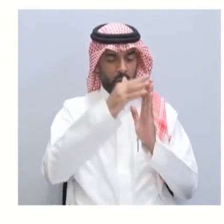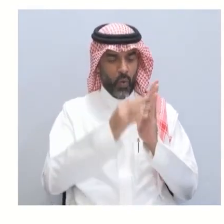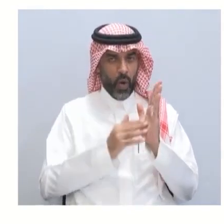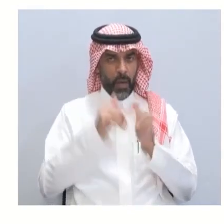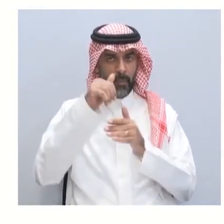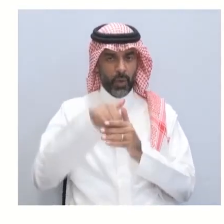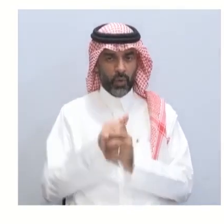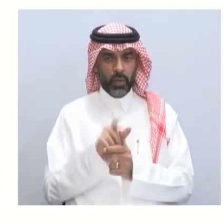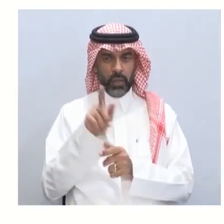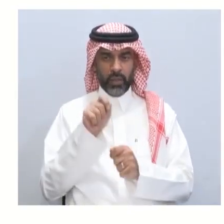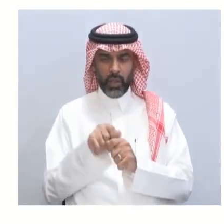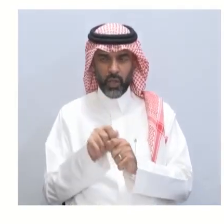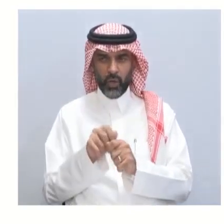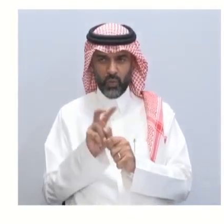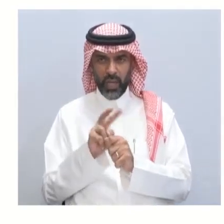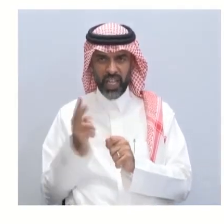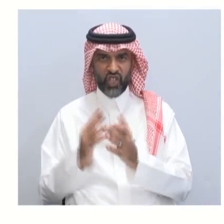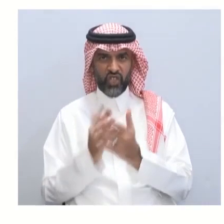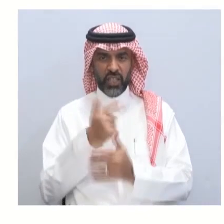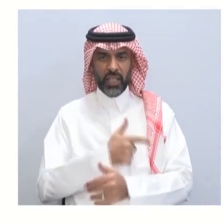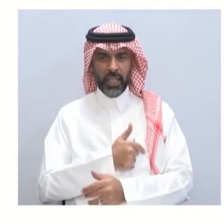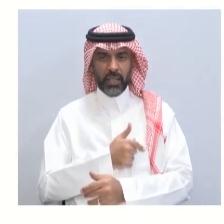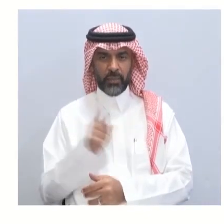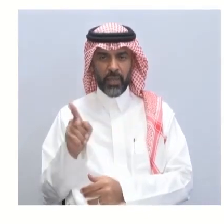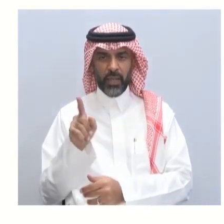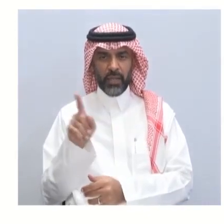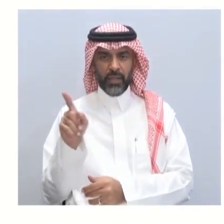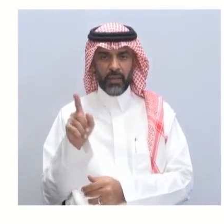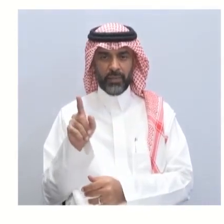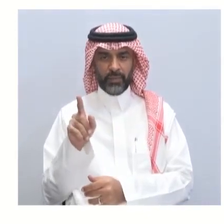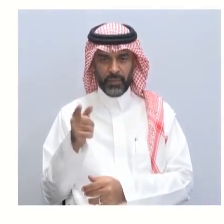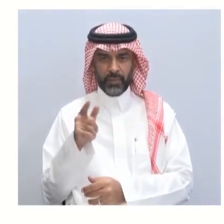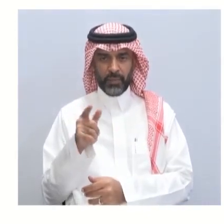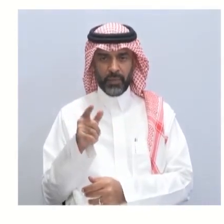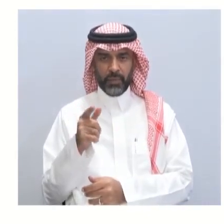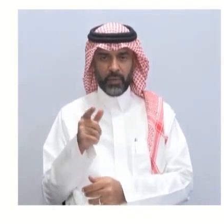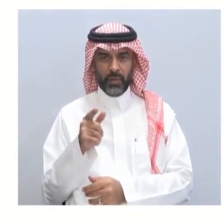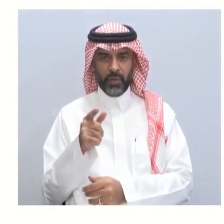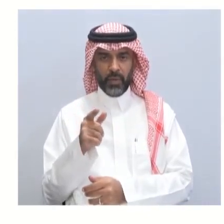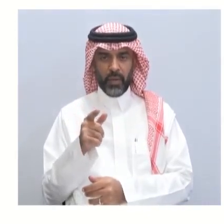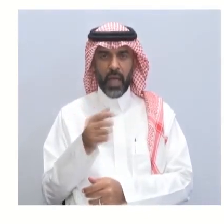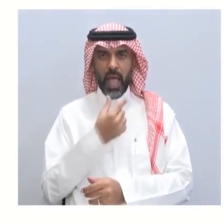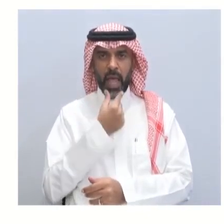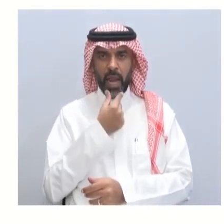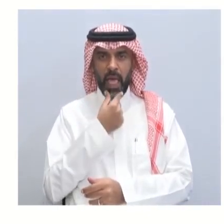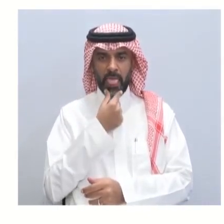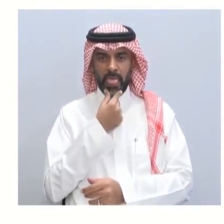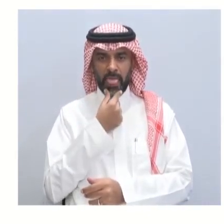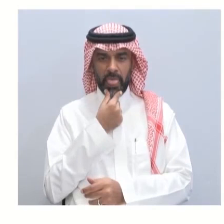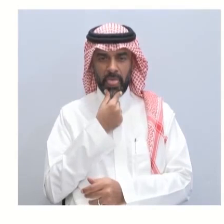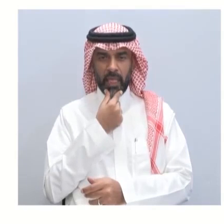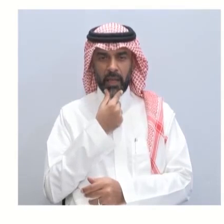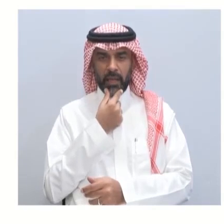ننشئ متغيرا جديدا يدعى رياض هايلايت انجلش اذا رياض